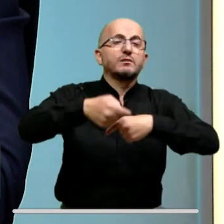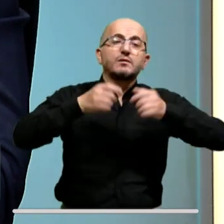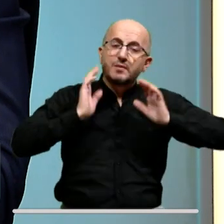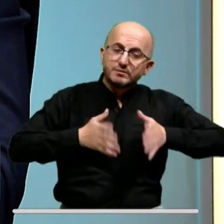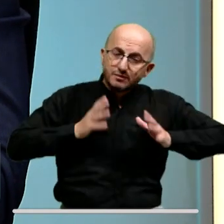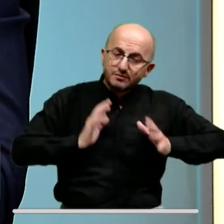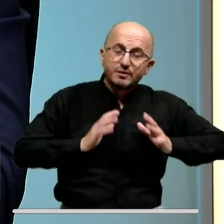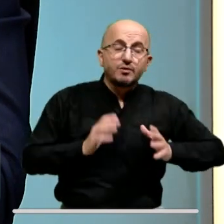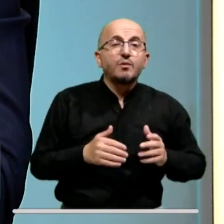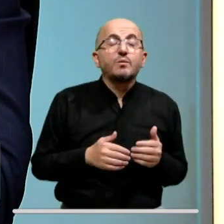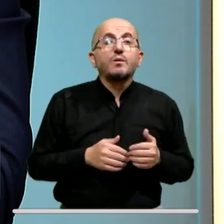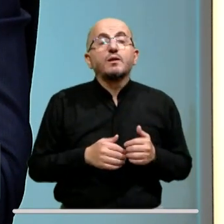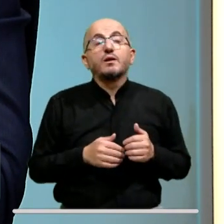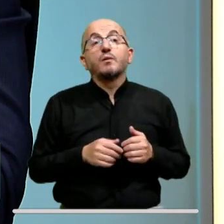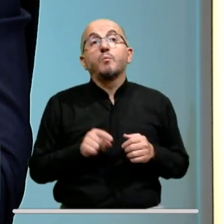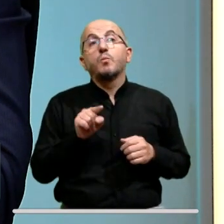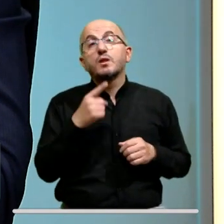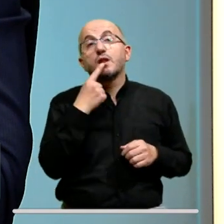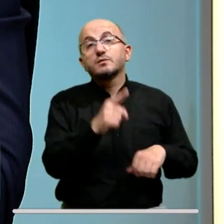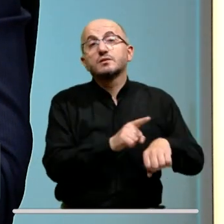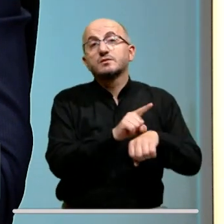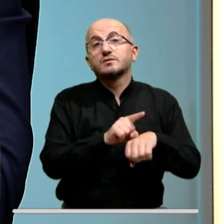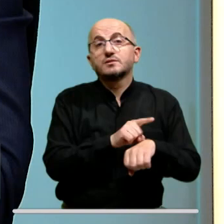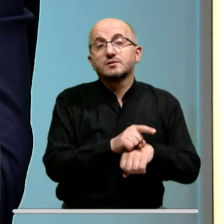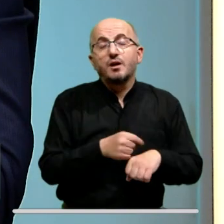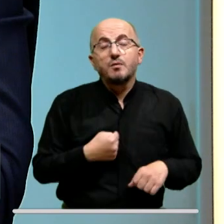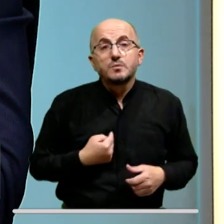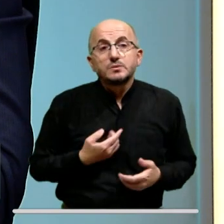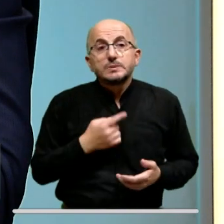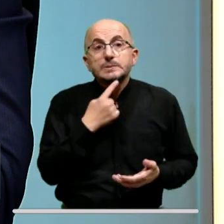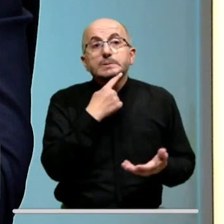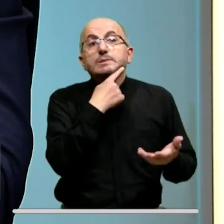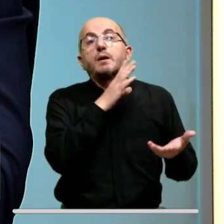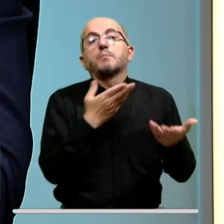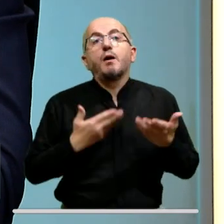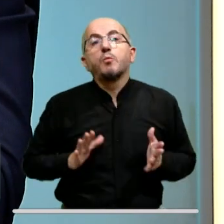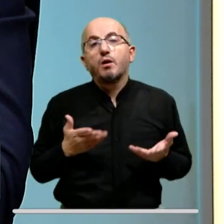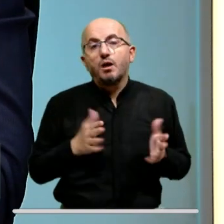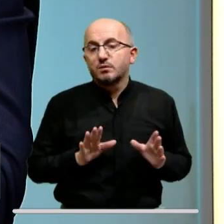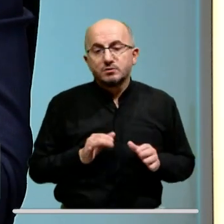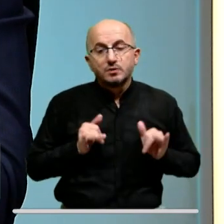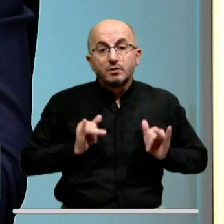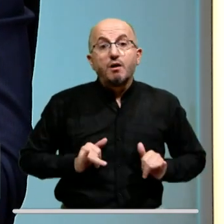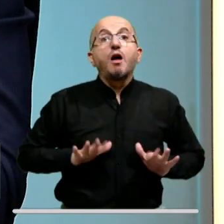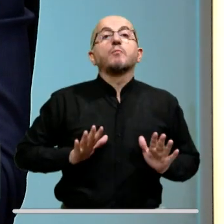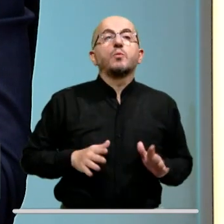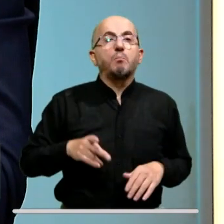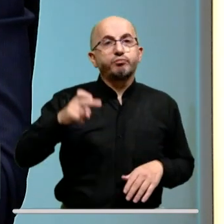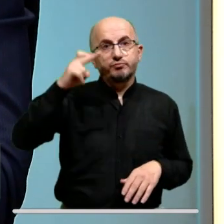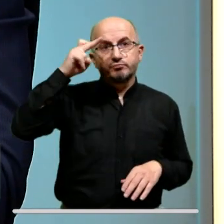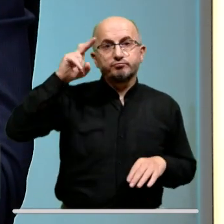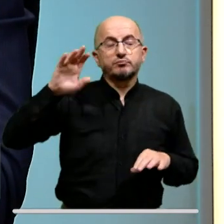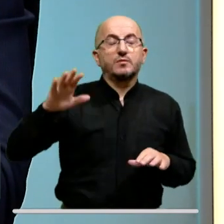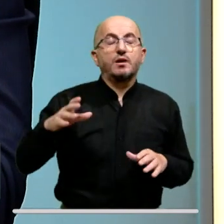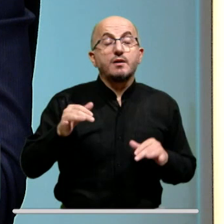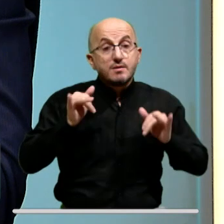namazı. Ve ona bunu dediğimiz zaman bu kabullenmiyor onu. Ve rahat da etmiyor. Onun da psikolojik olarak